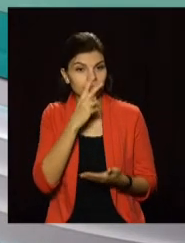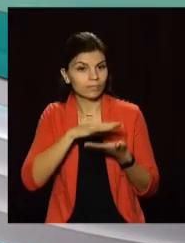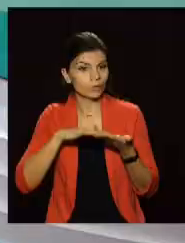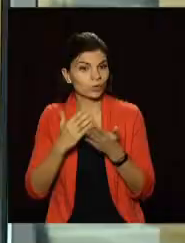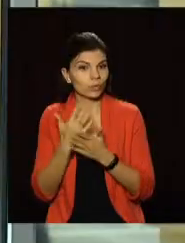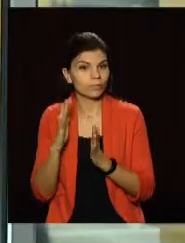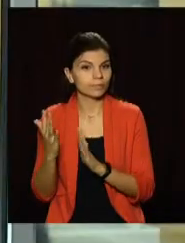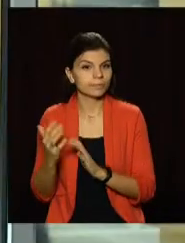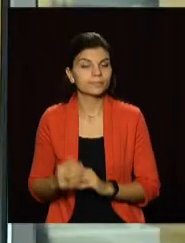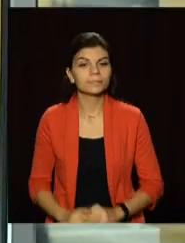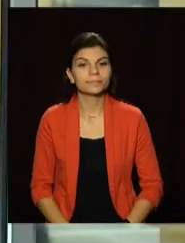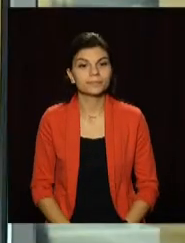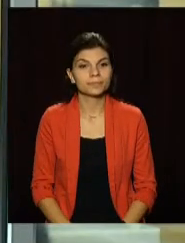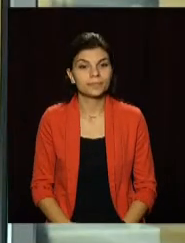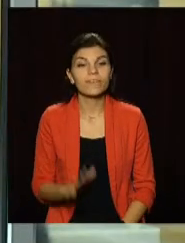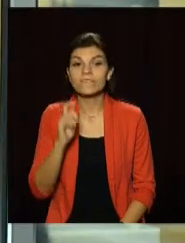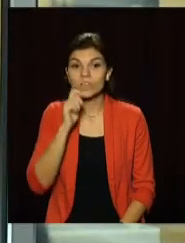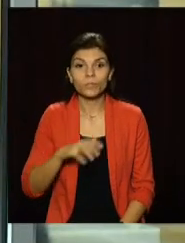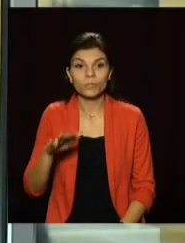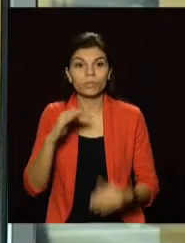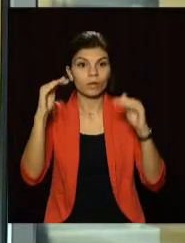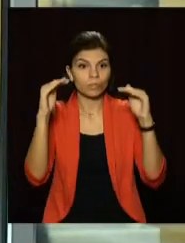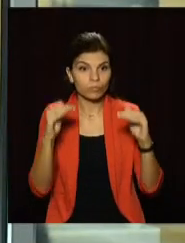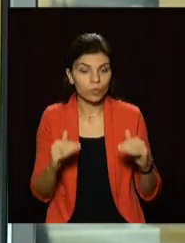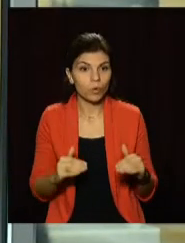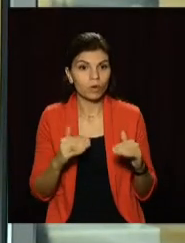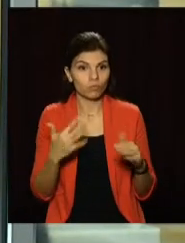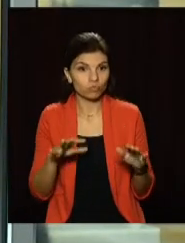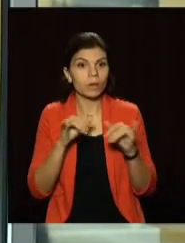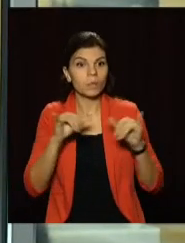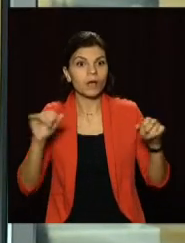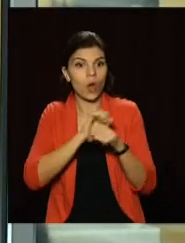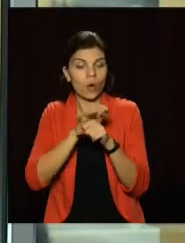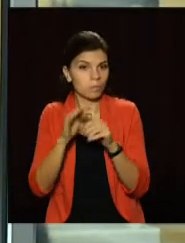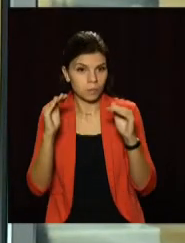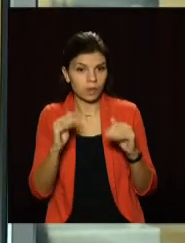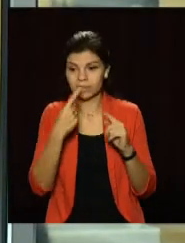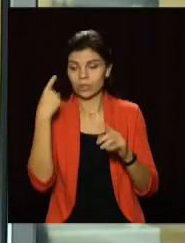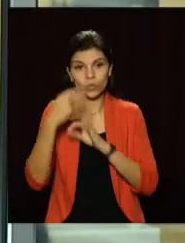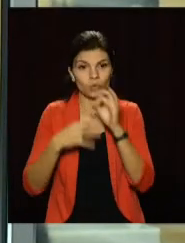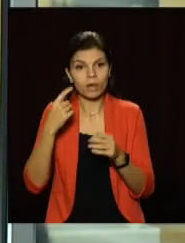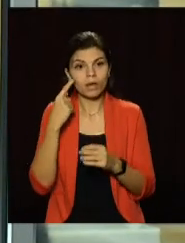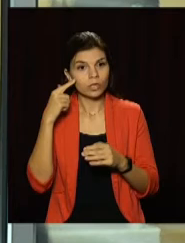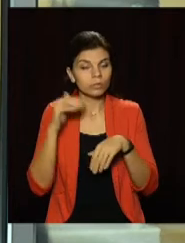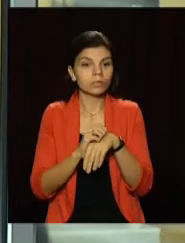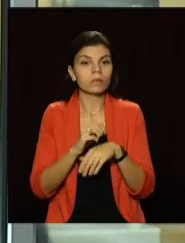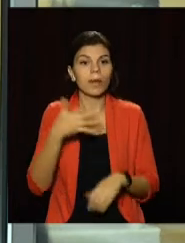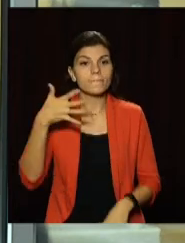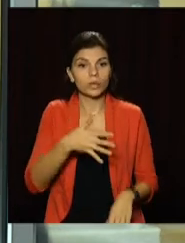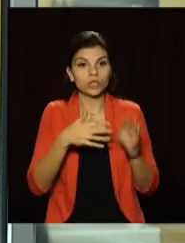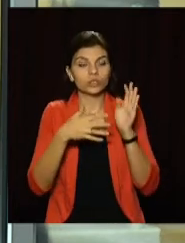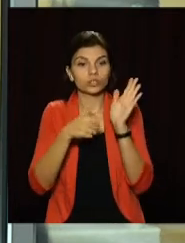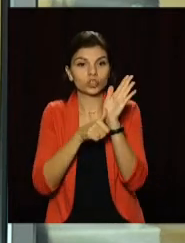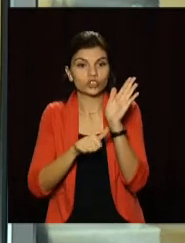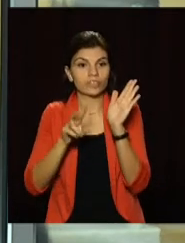у випуску. В Україні знизився приріст нових випадків COVID-19. За минулу добу виявили 5062